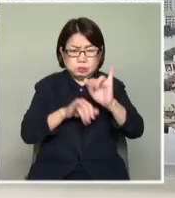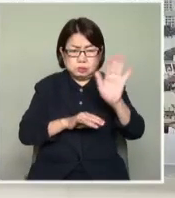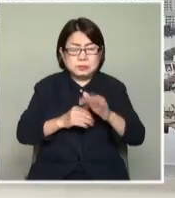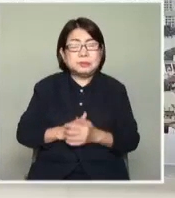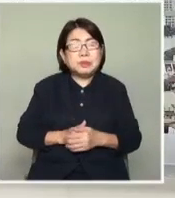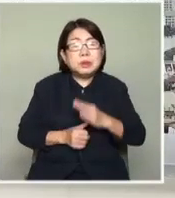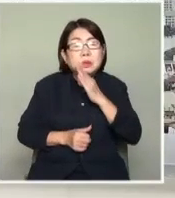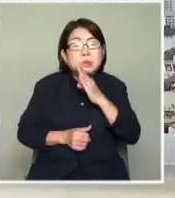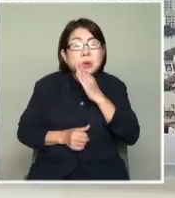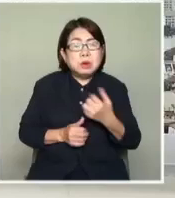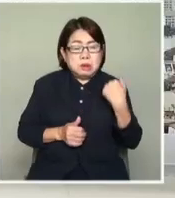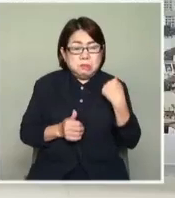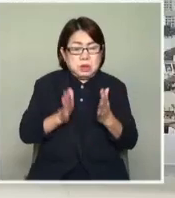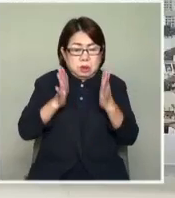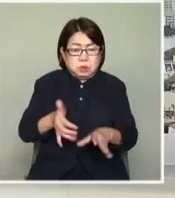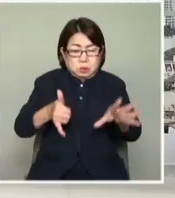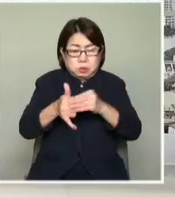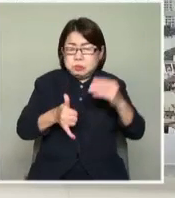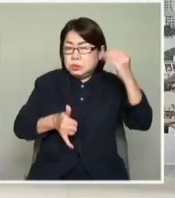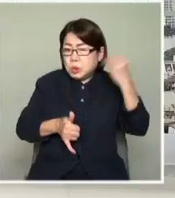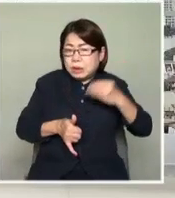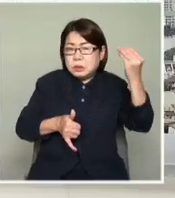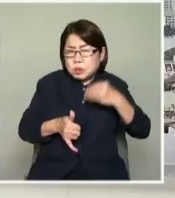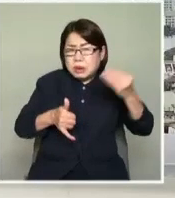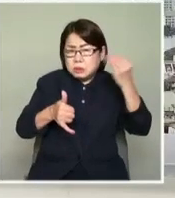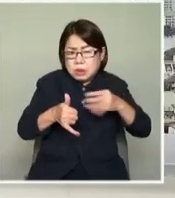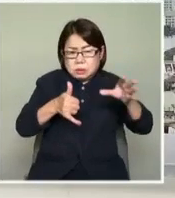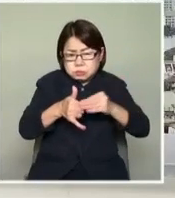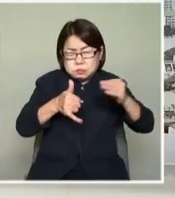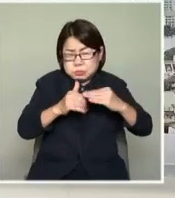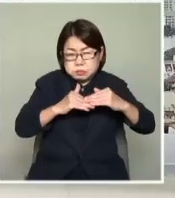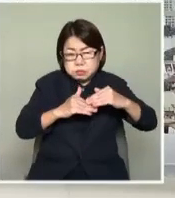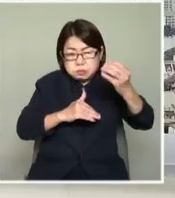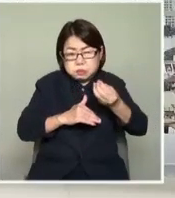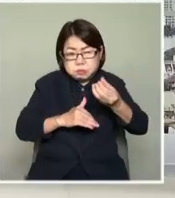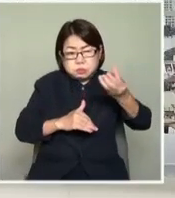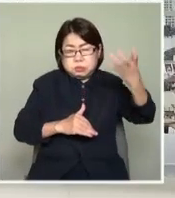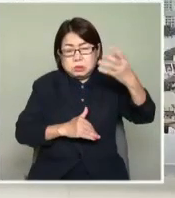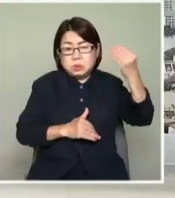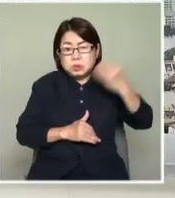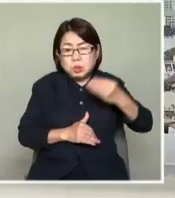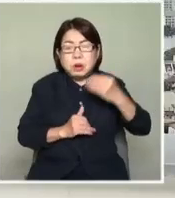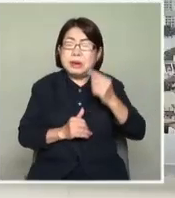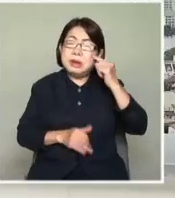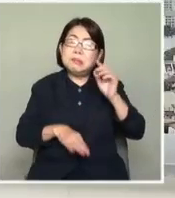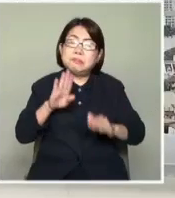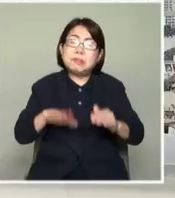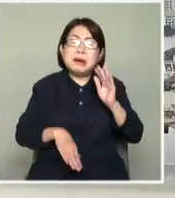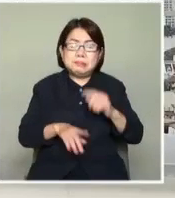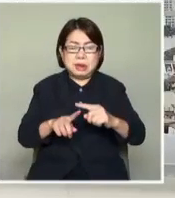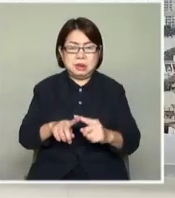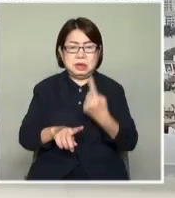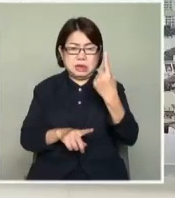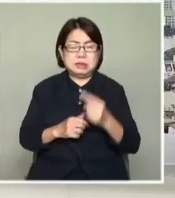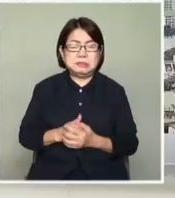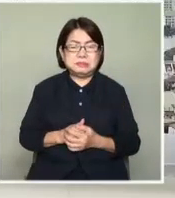ถ้าเกิดตัวเลขผู้ที่ติดเชื้อรายวันยังคงเพิ่มสูงขึ้นอย่างต่อเนื่องแบบนี้ไม่เกิน1เดือนนี้แน่นอนค่ะคุณผู้ช